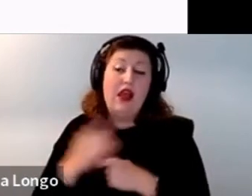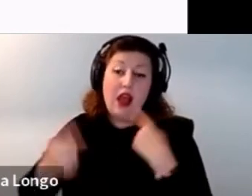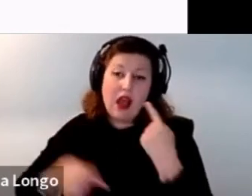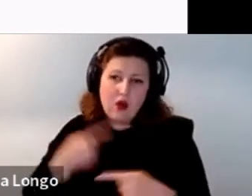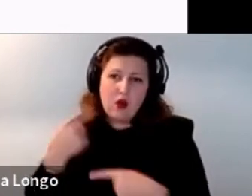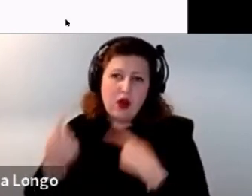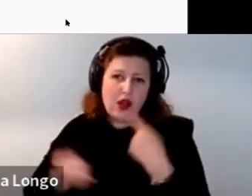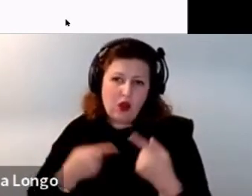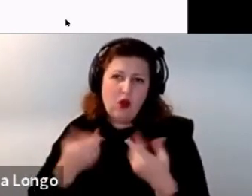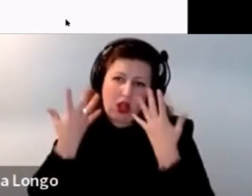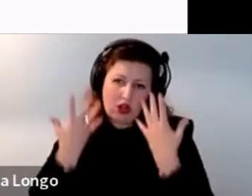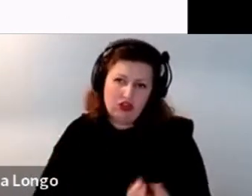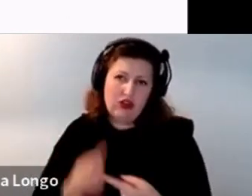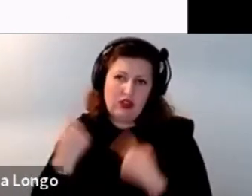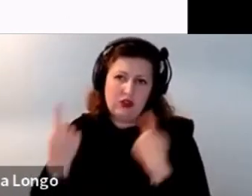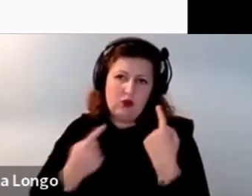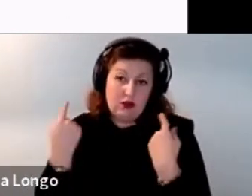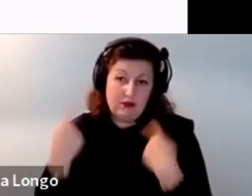tollerata.